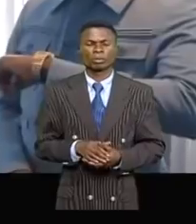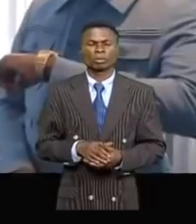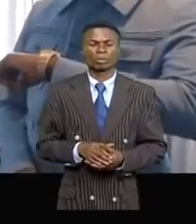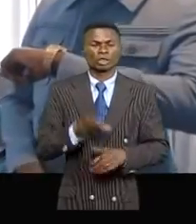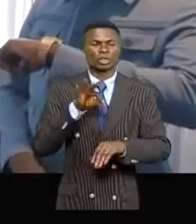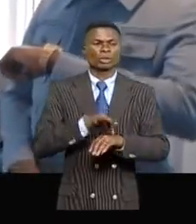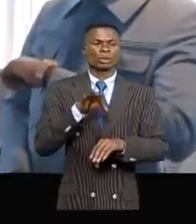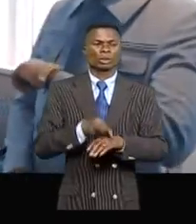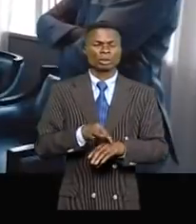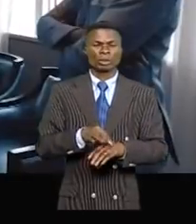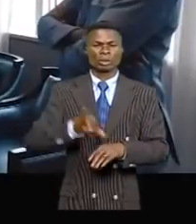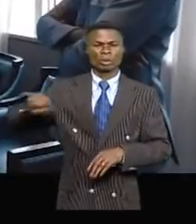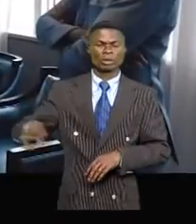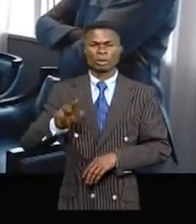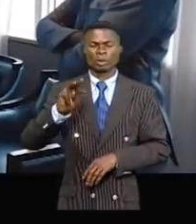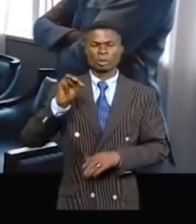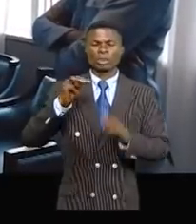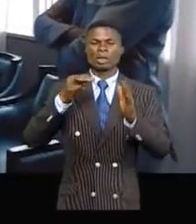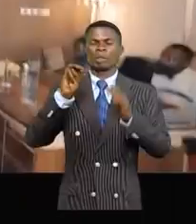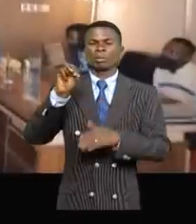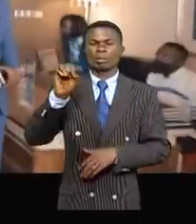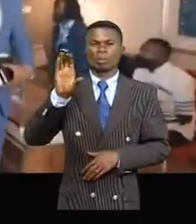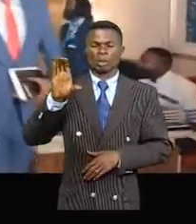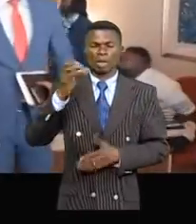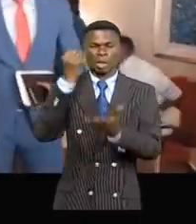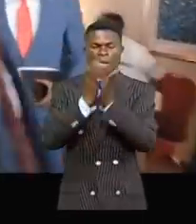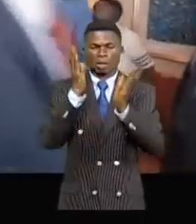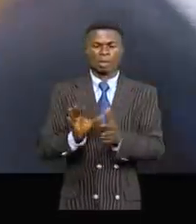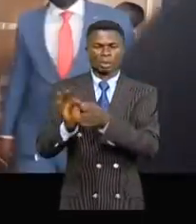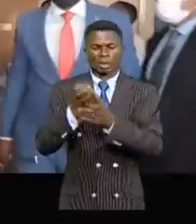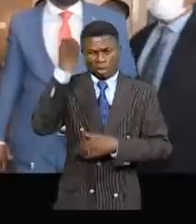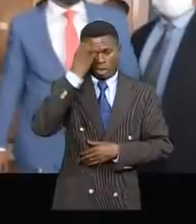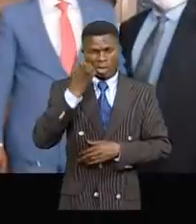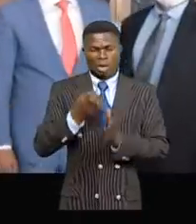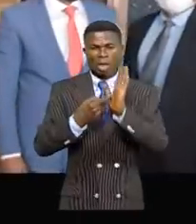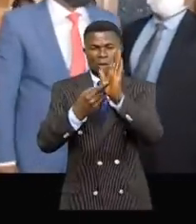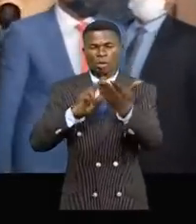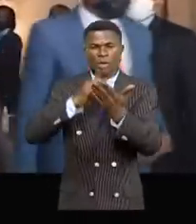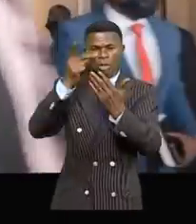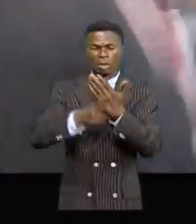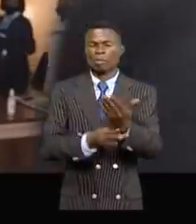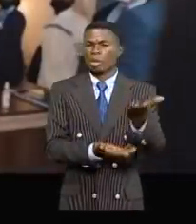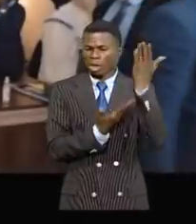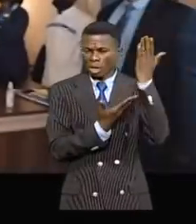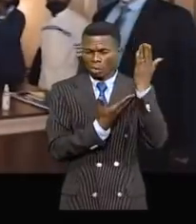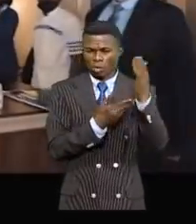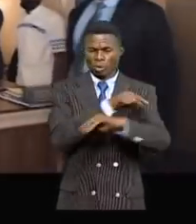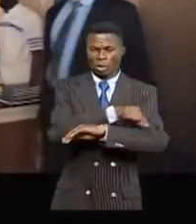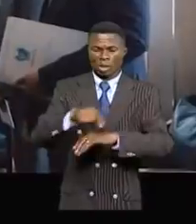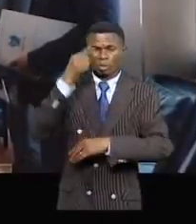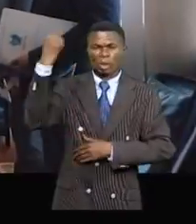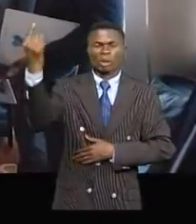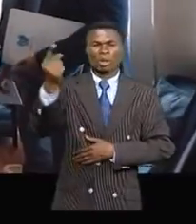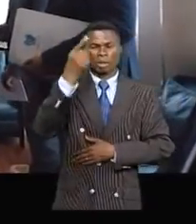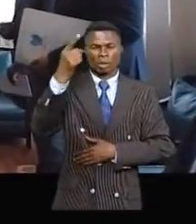une occasion pour Jean-Marc Chantigny, ambassadeur de l'Union européenne, de présenter les programmes et priorités de cette institution